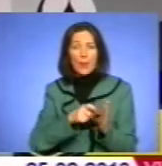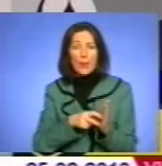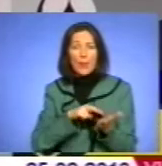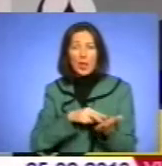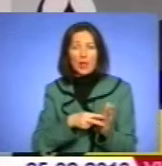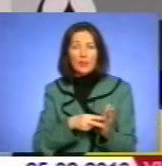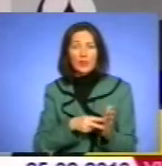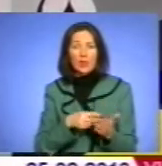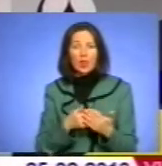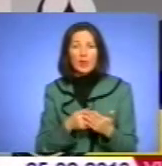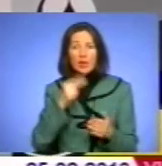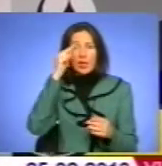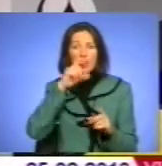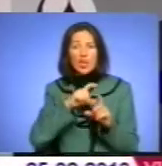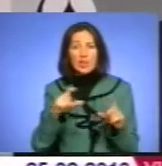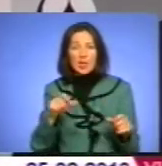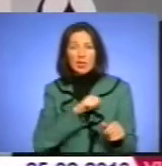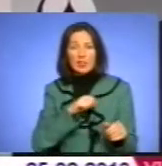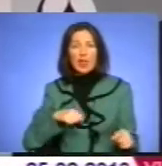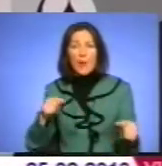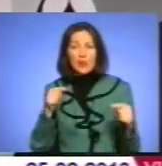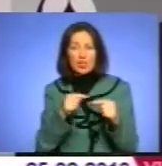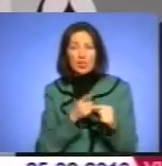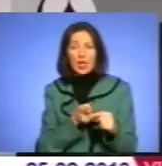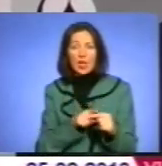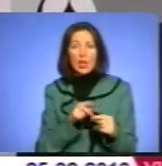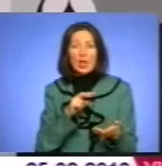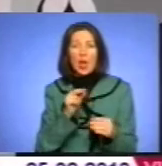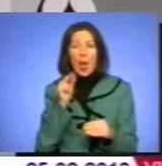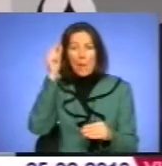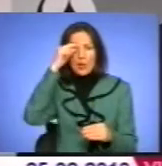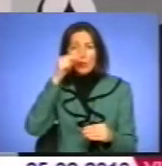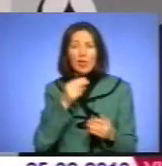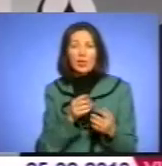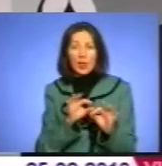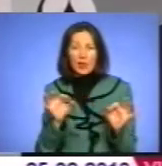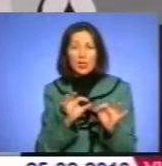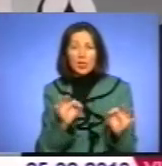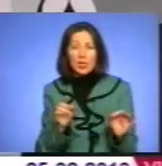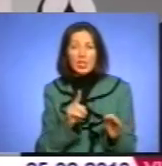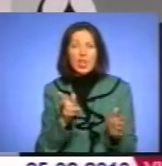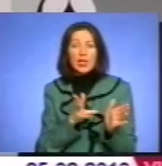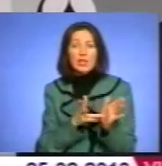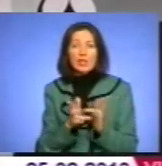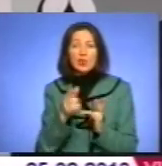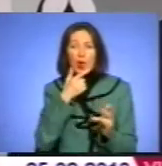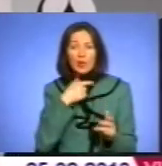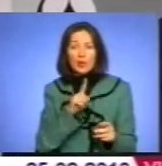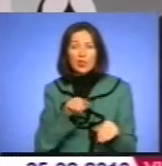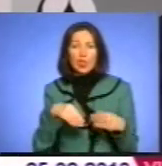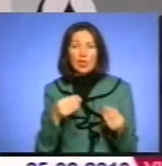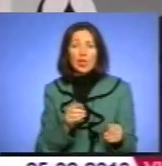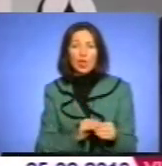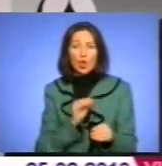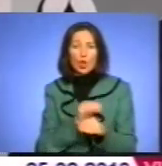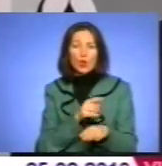Тобто навчальний заклад сам визначає, який предмет йому викладати, чи християнську етику, чи дати додаткові